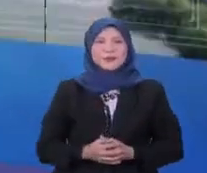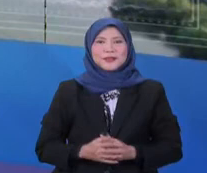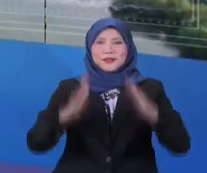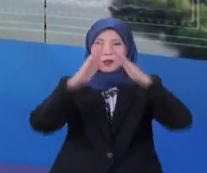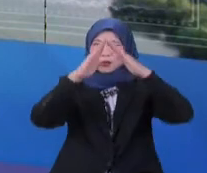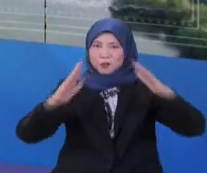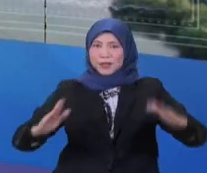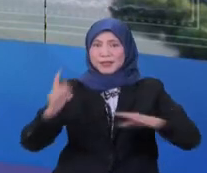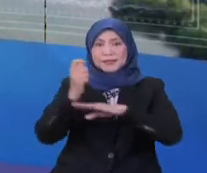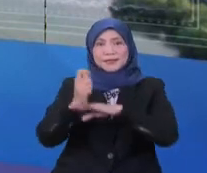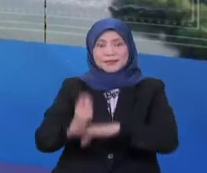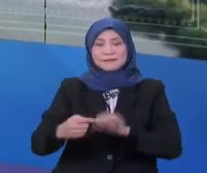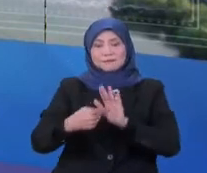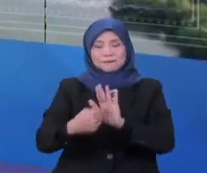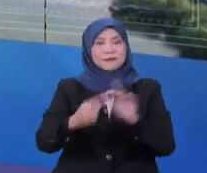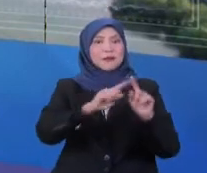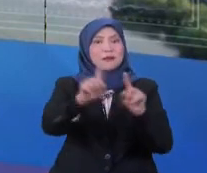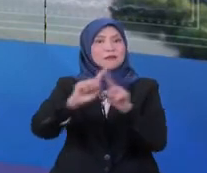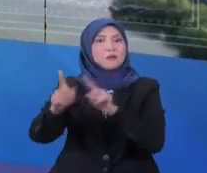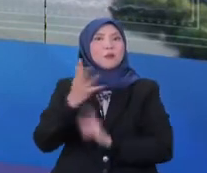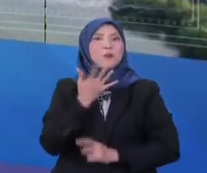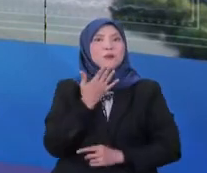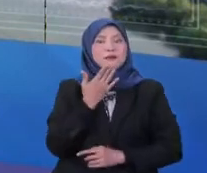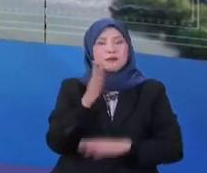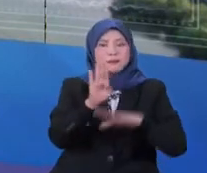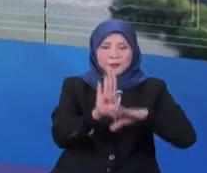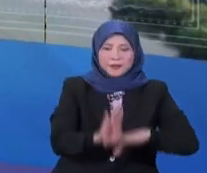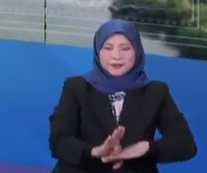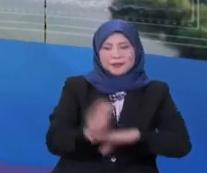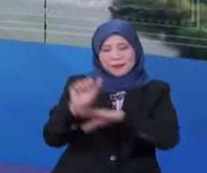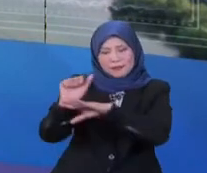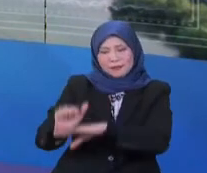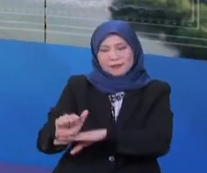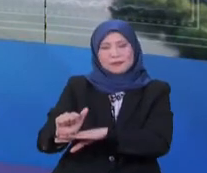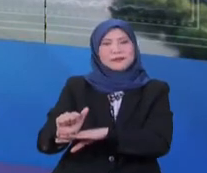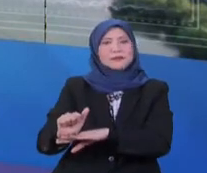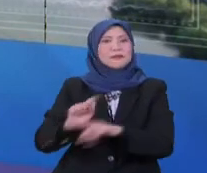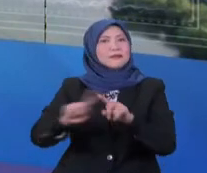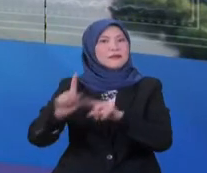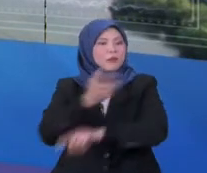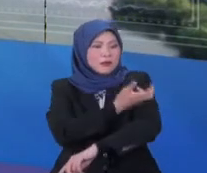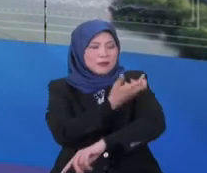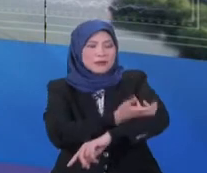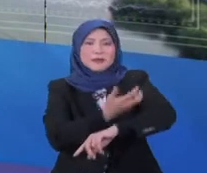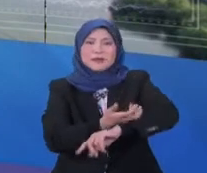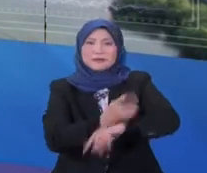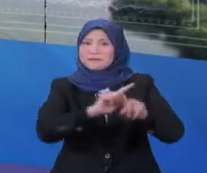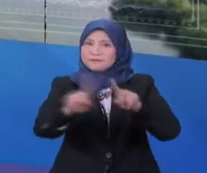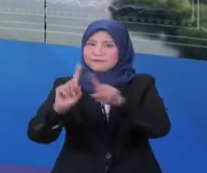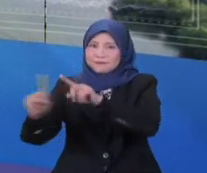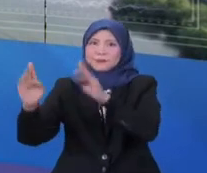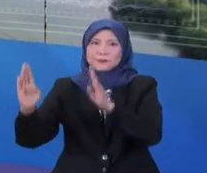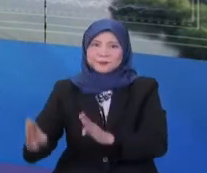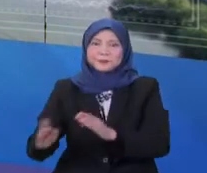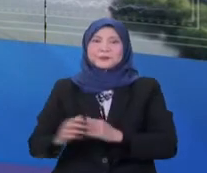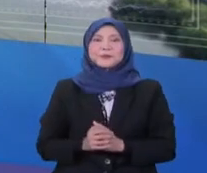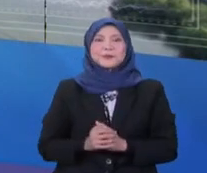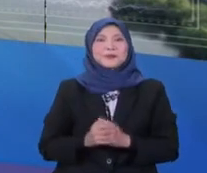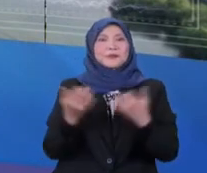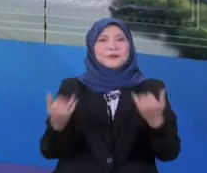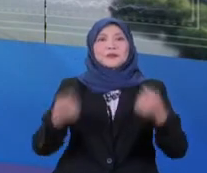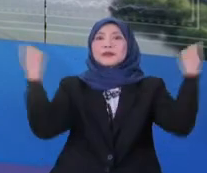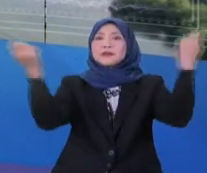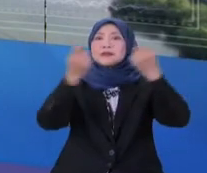Rumah tradisi mempamerkan pelbagai warna budaya, adat dan warisan etnik di negeri ini, antara yang menjadi tumpuan